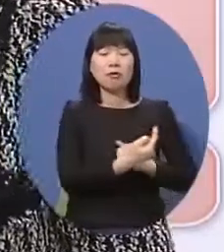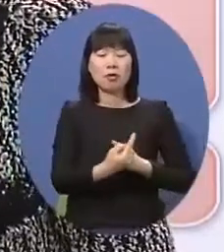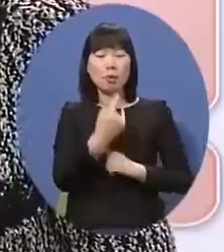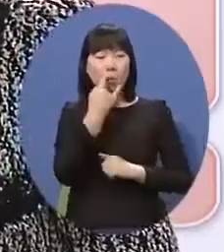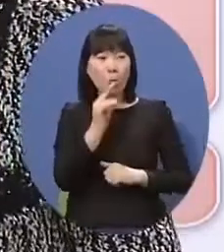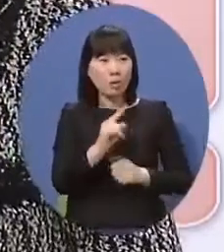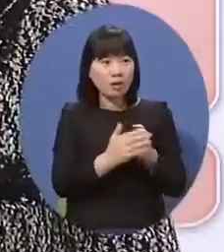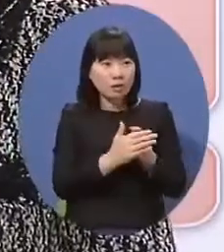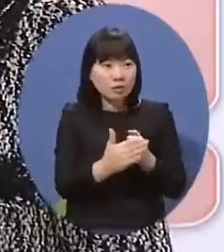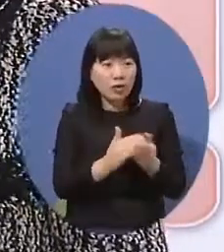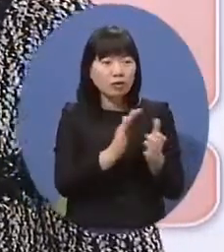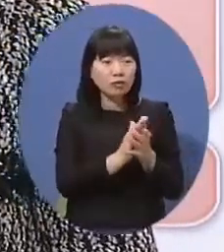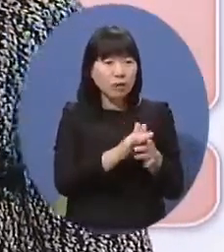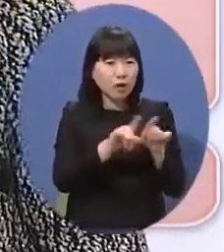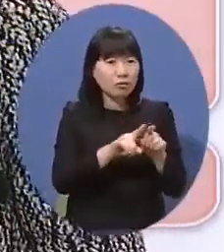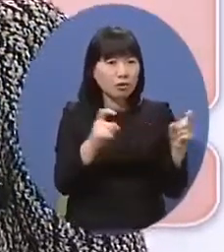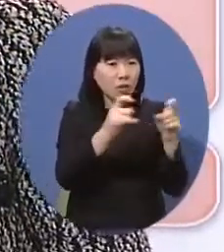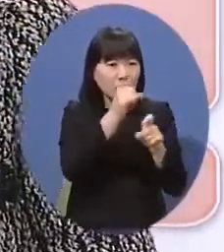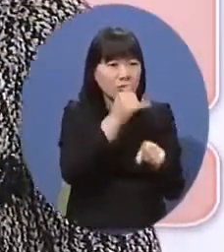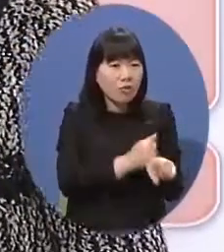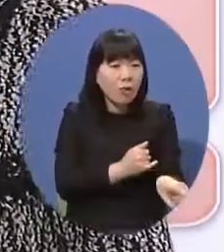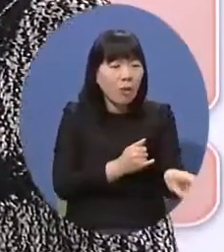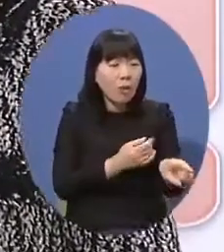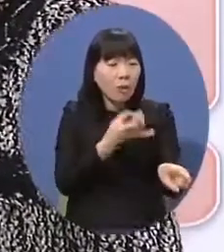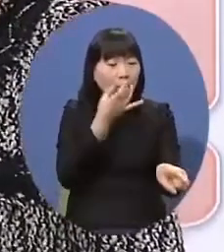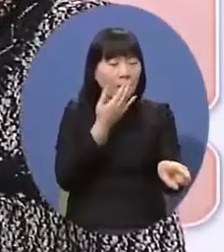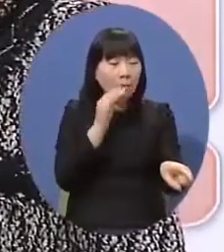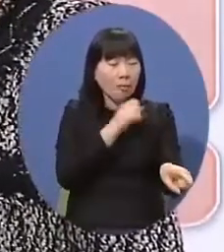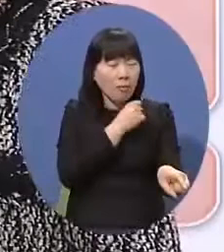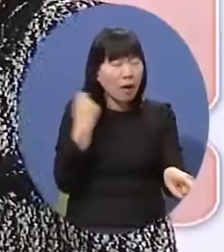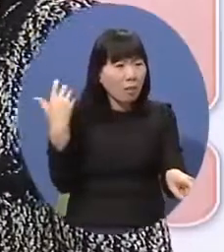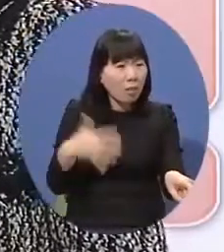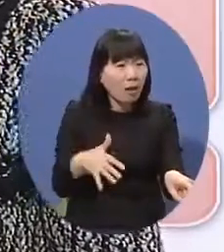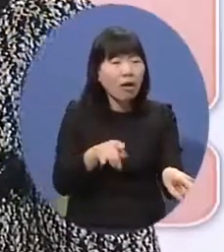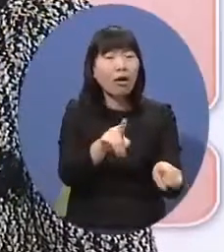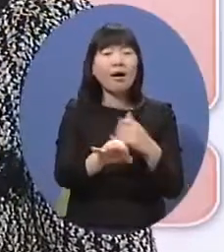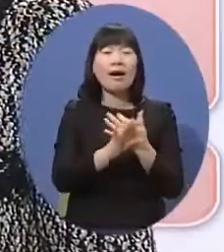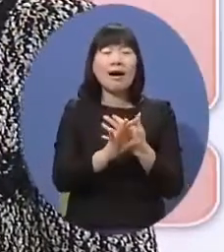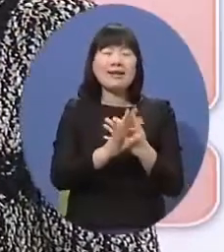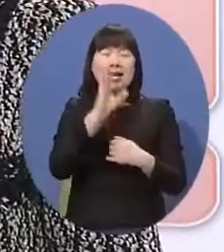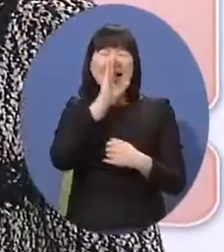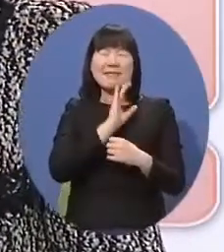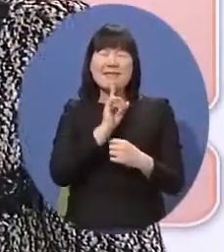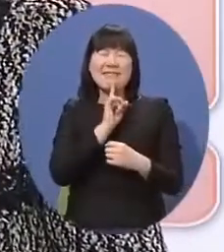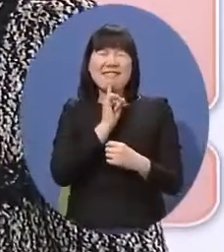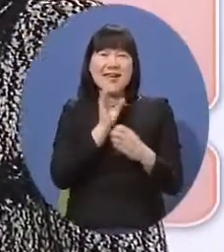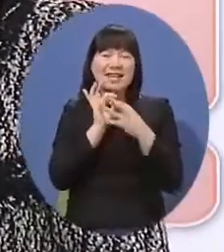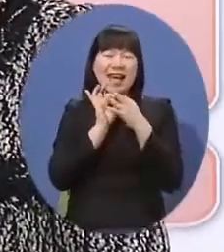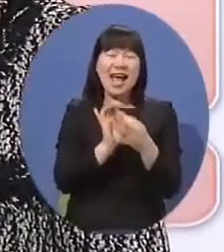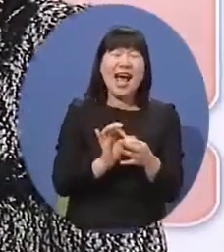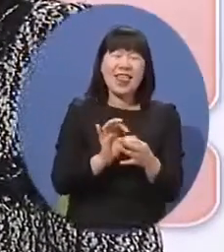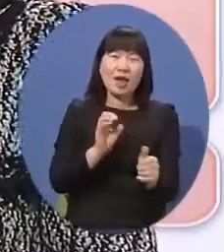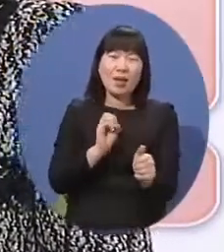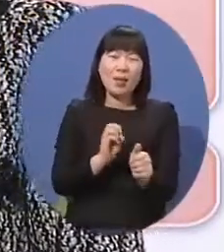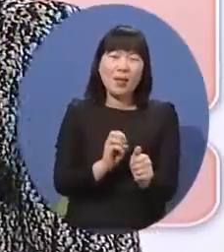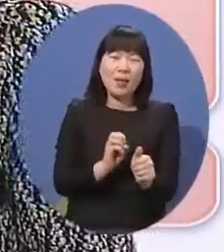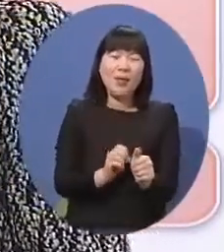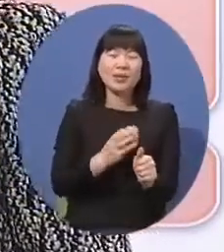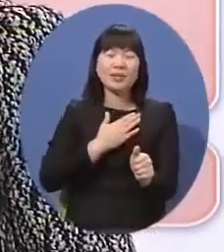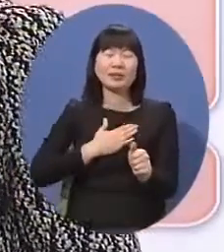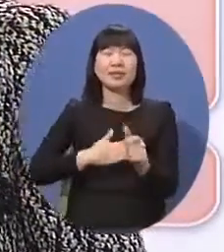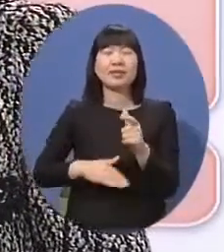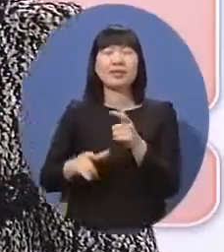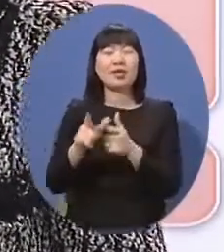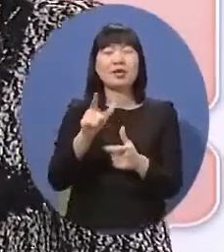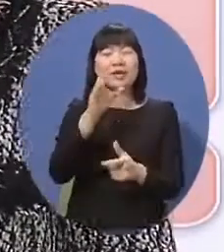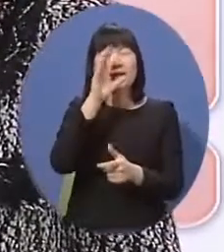그랬는데 친구가 싸웠어, 뭐 밥이 맛없었어. 그러면은 아이가 줄줄이 안 좋은 것들을 계속 얘기하면서 기분은